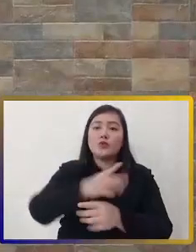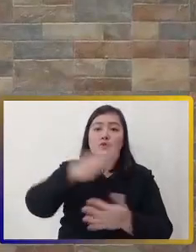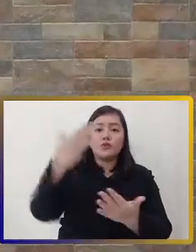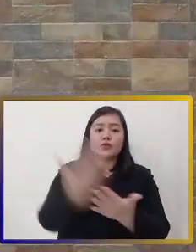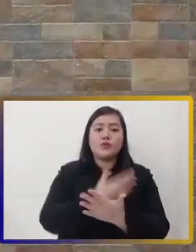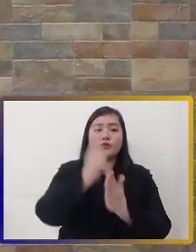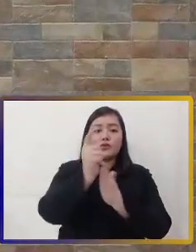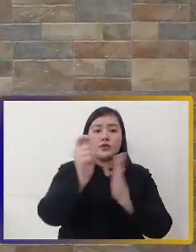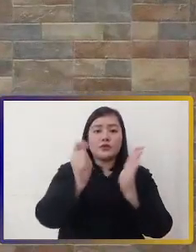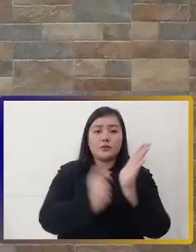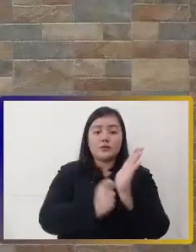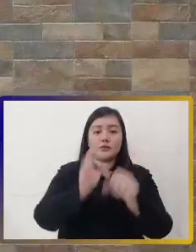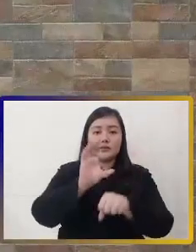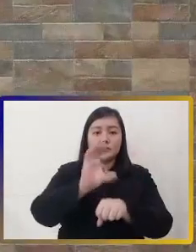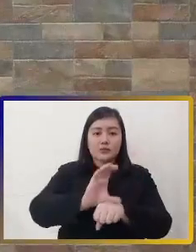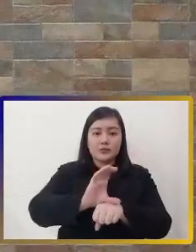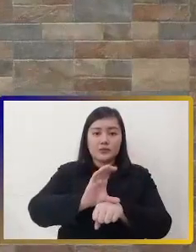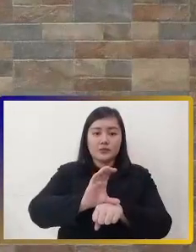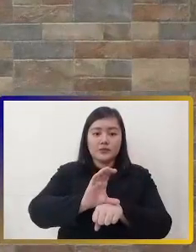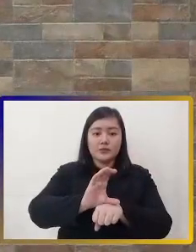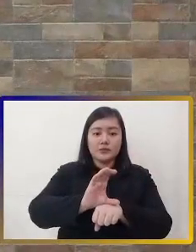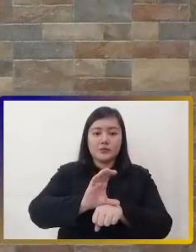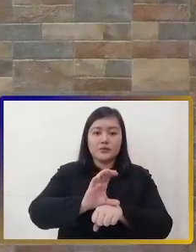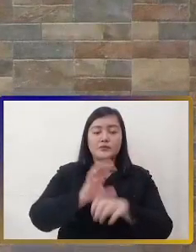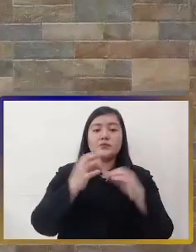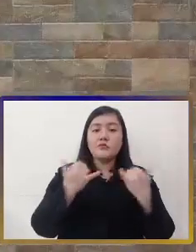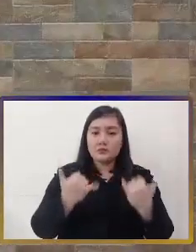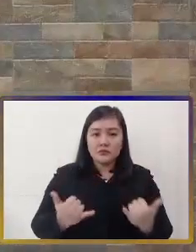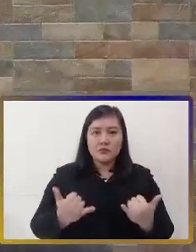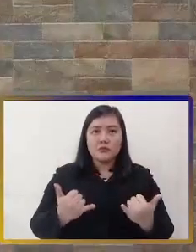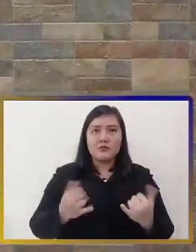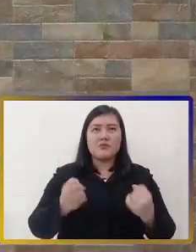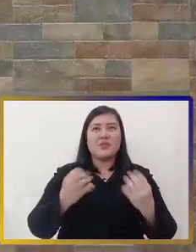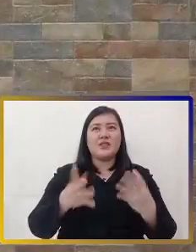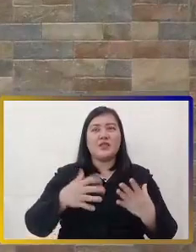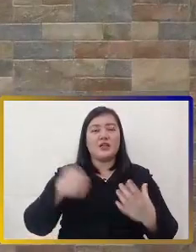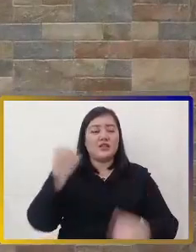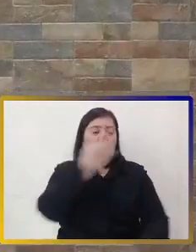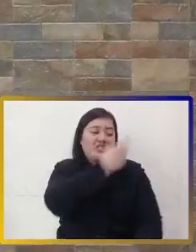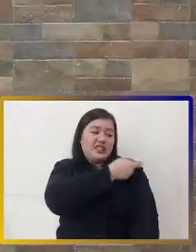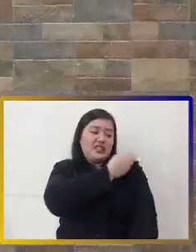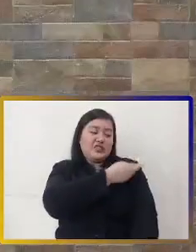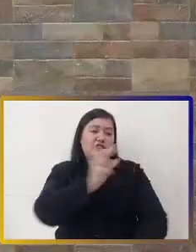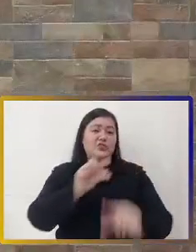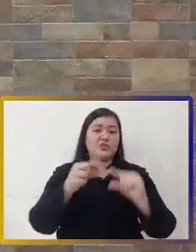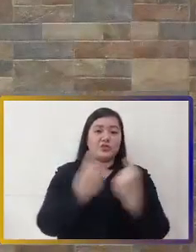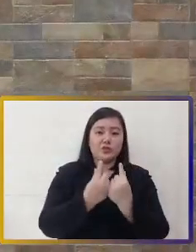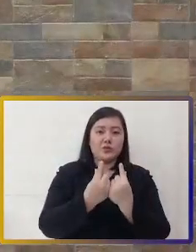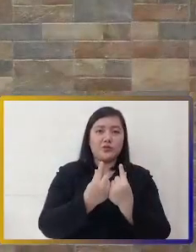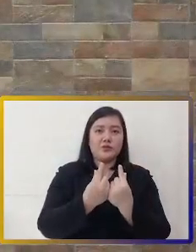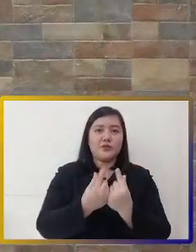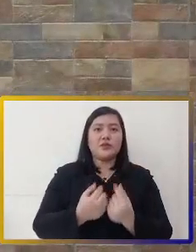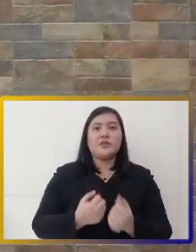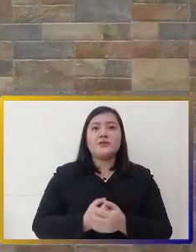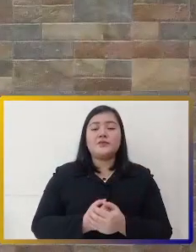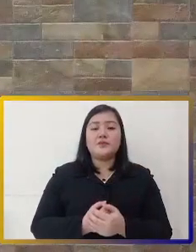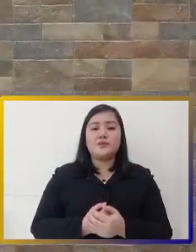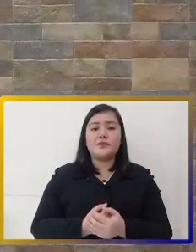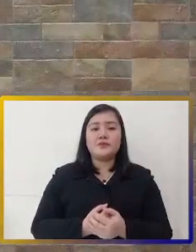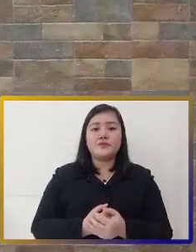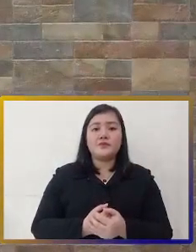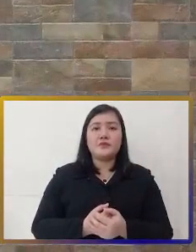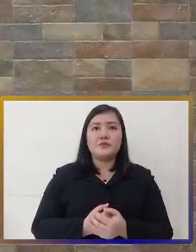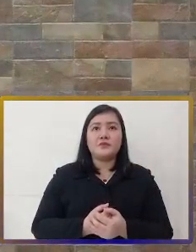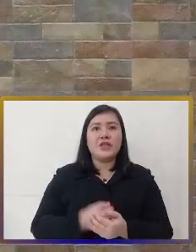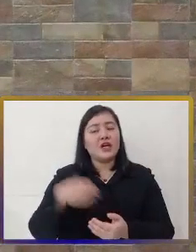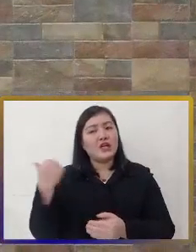see? Sa karamihan, ngayon makikita natin, ang dami ng denominations, ang dami ng religious groups, ang dami ng multitudes of so-called